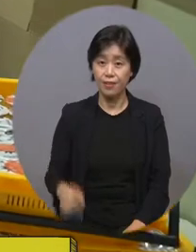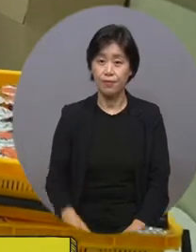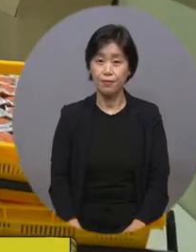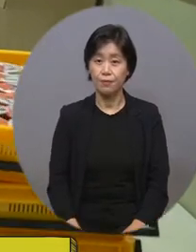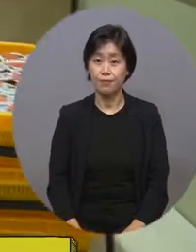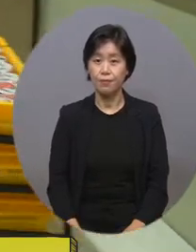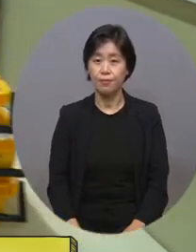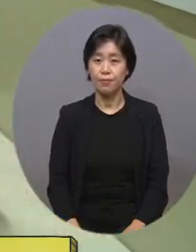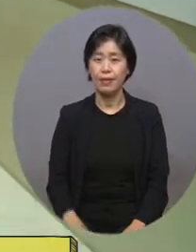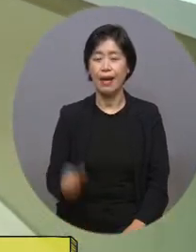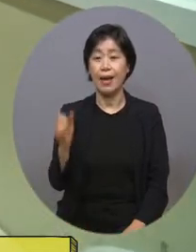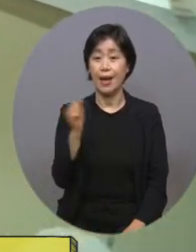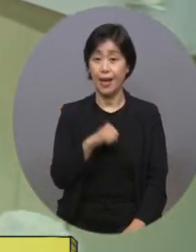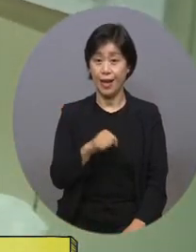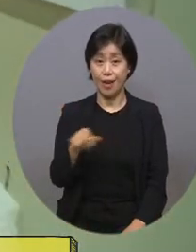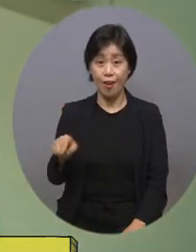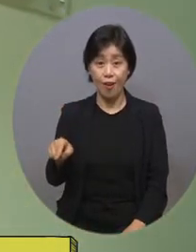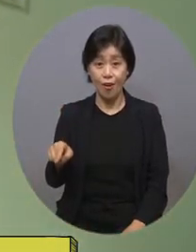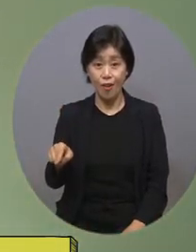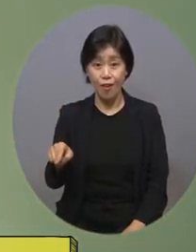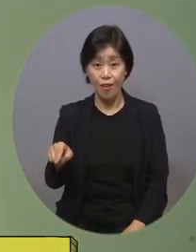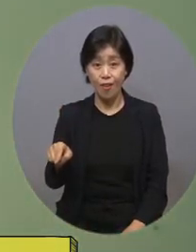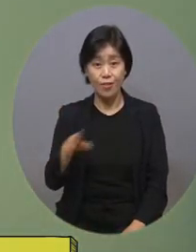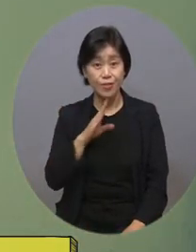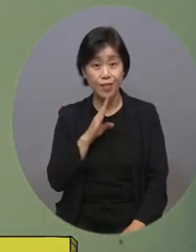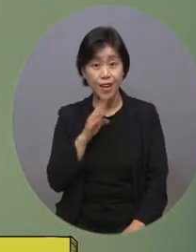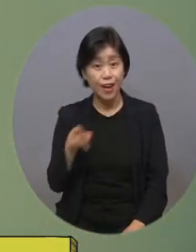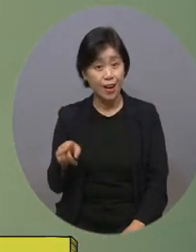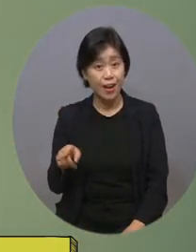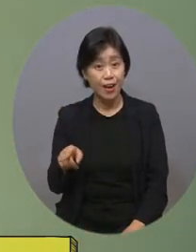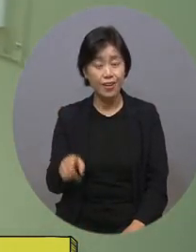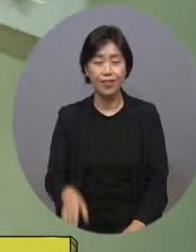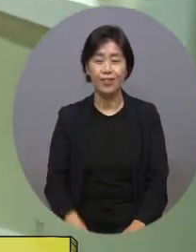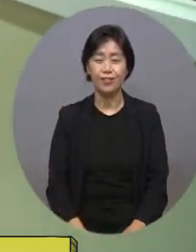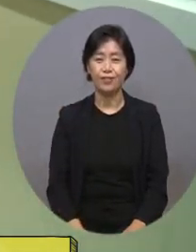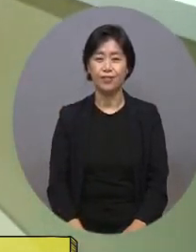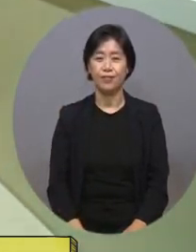아, 여기? 네. 혹시 이 도장을 말씀하시는 거죠? 오.